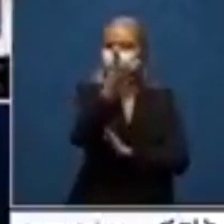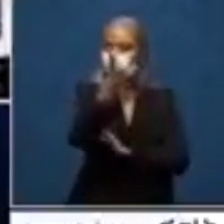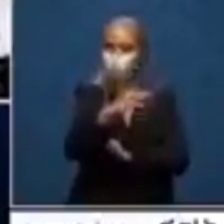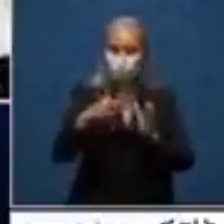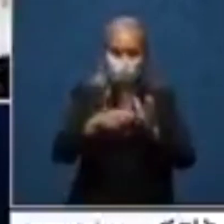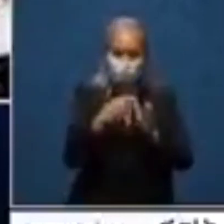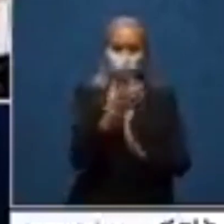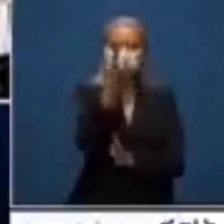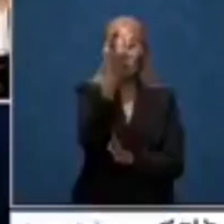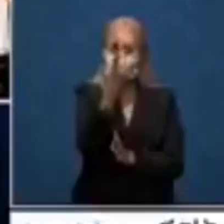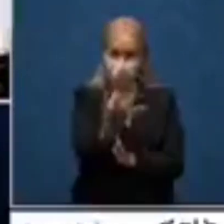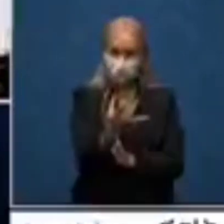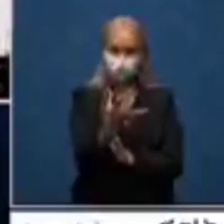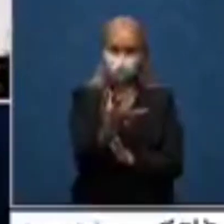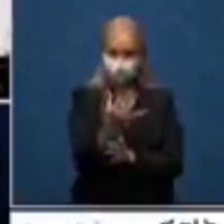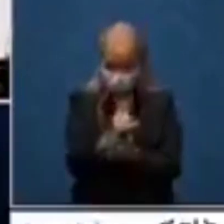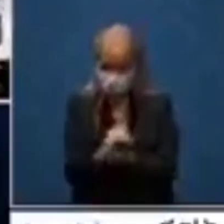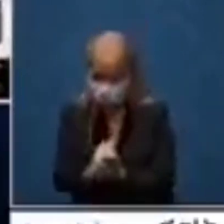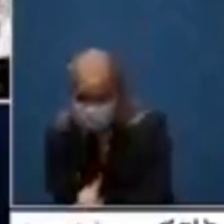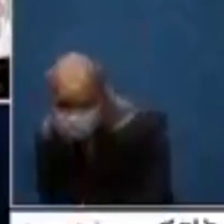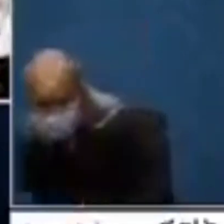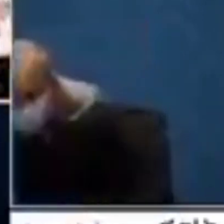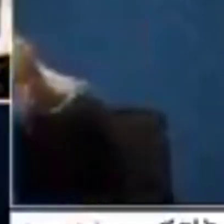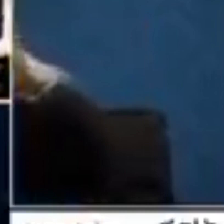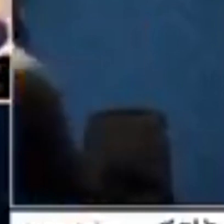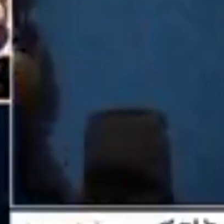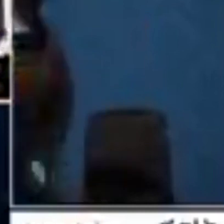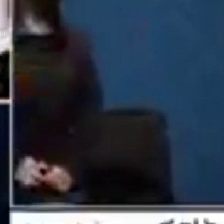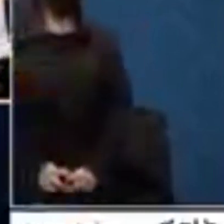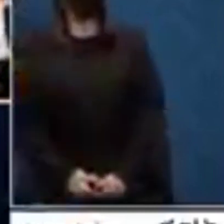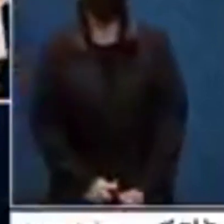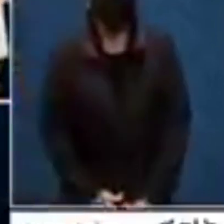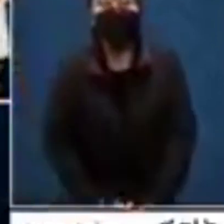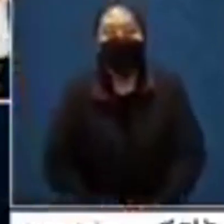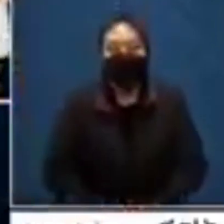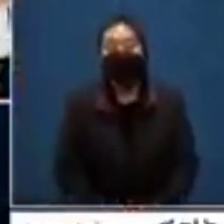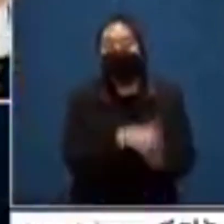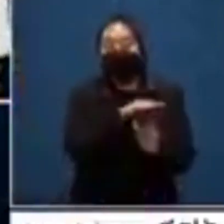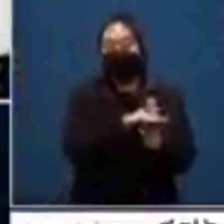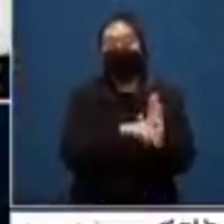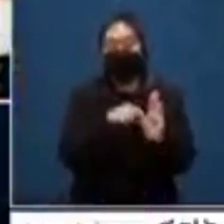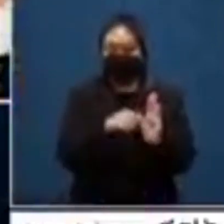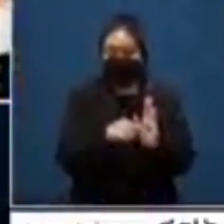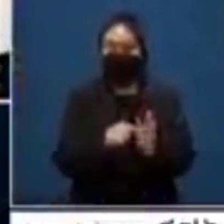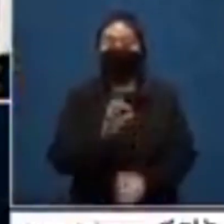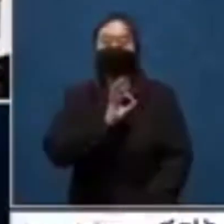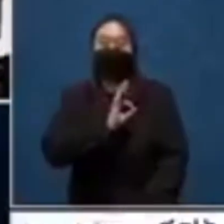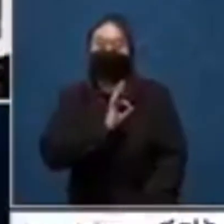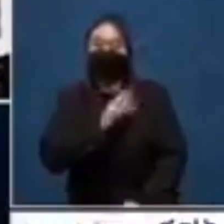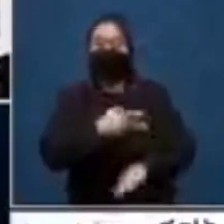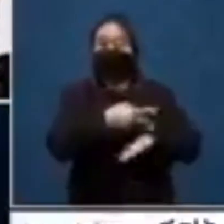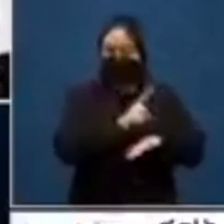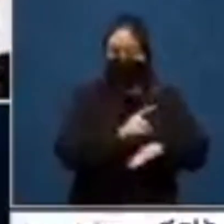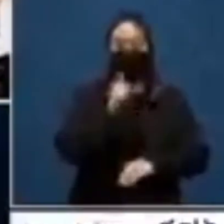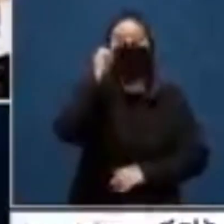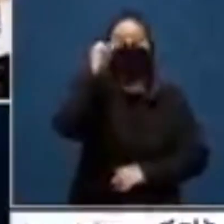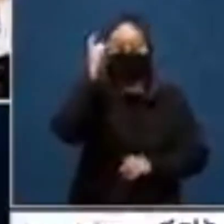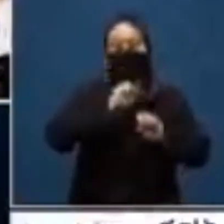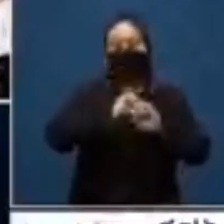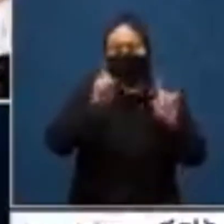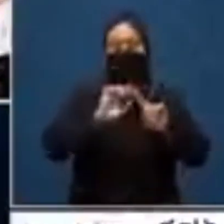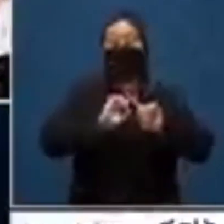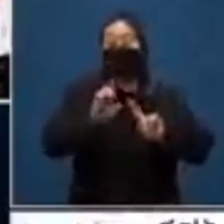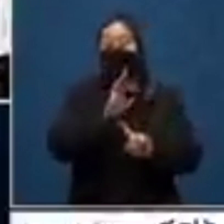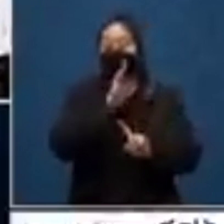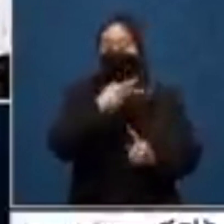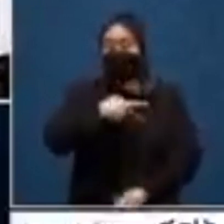ระบวนการแบบนี้ครับมันจะนำไปสู่ความเข้าใจอันดีกันระหว่างสมาชิกและท่านประธานแต่ถ้าเกิดท่านประธานไม่มีเหตุผลอธิบายให้กับท่านอมรัตน์เนี่ย